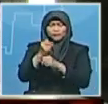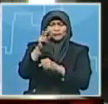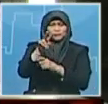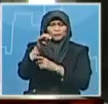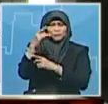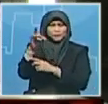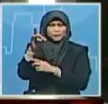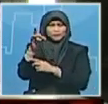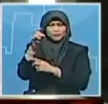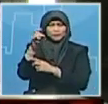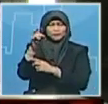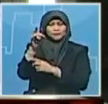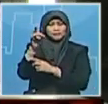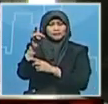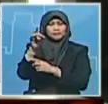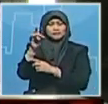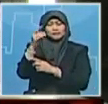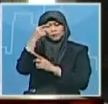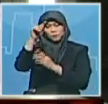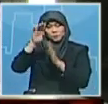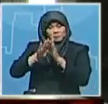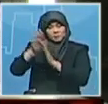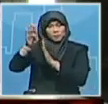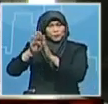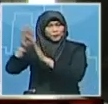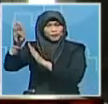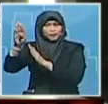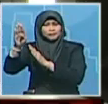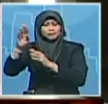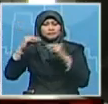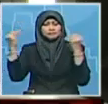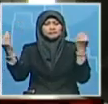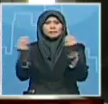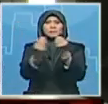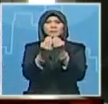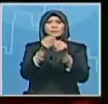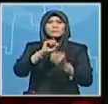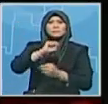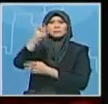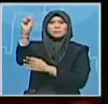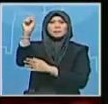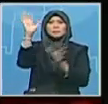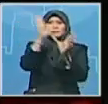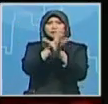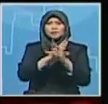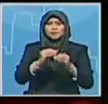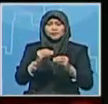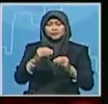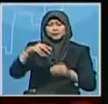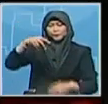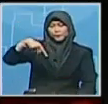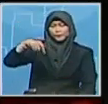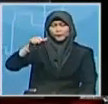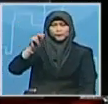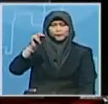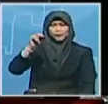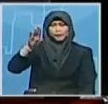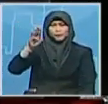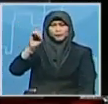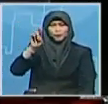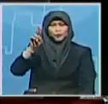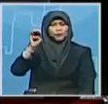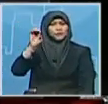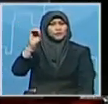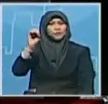Seri bertujuan untuk spesifiknya pembangunan dan mobiliti masyarakat di Sabah dan Sarawak. Pan Borneo adalah satu janji di